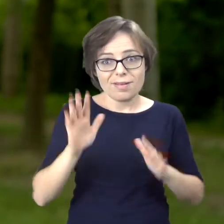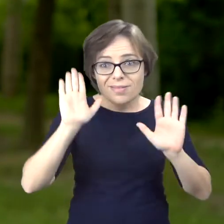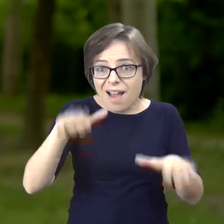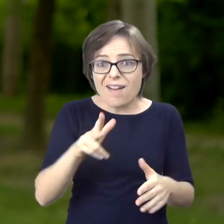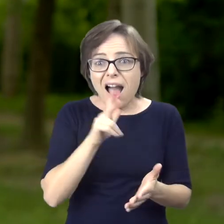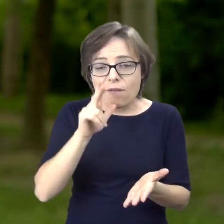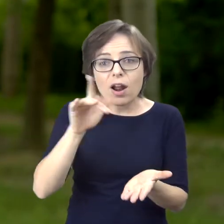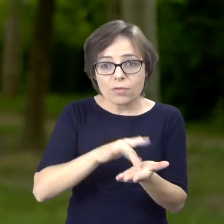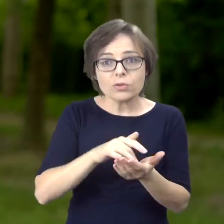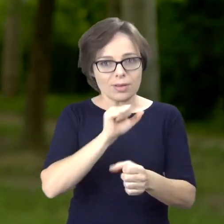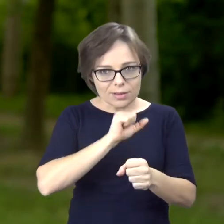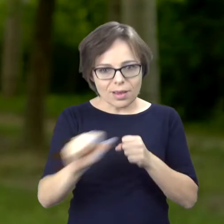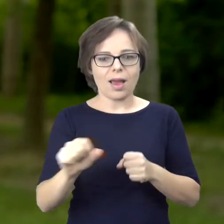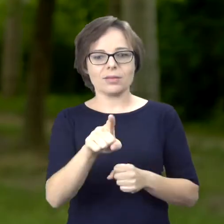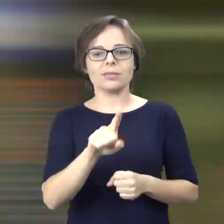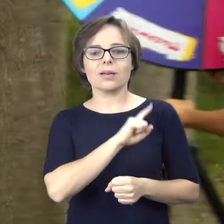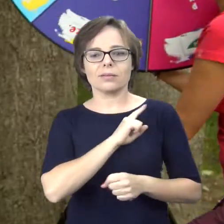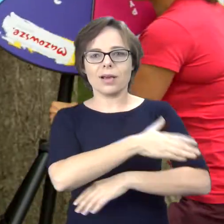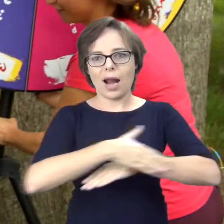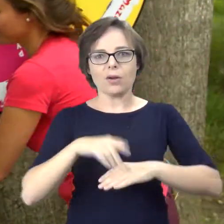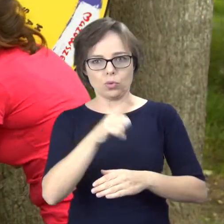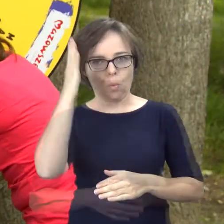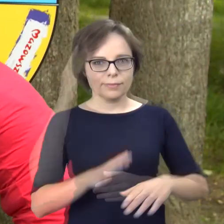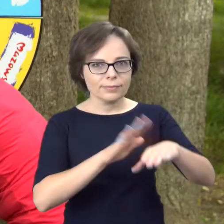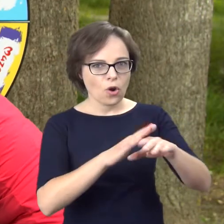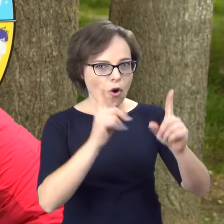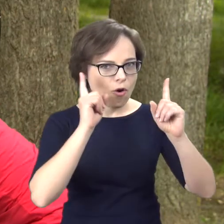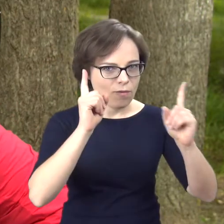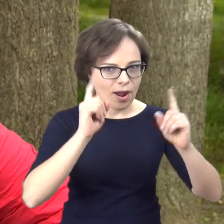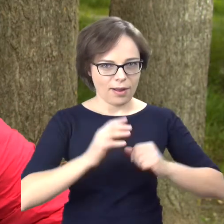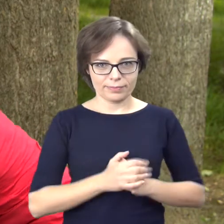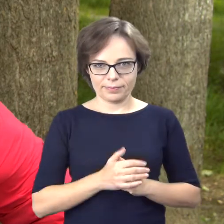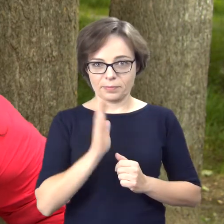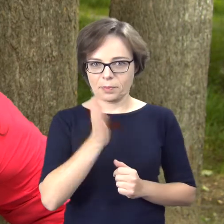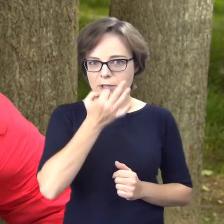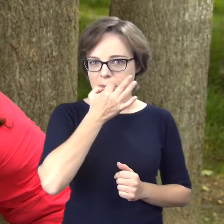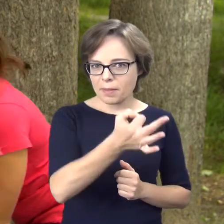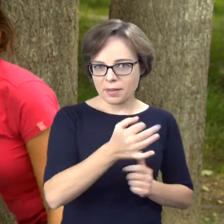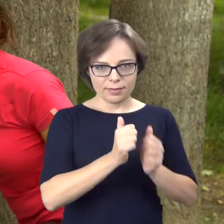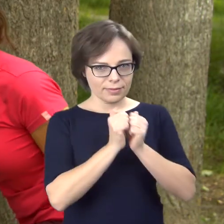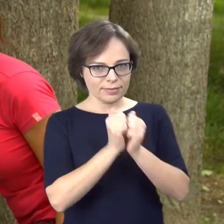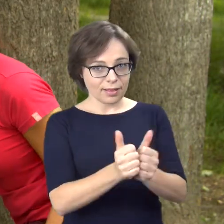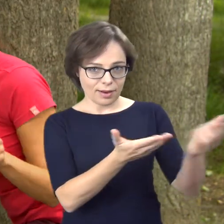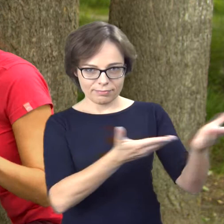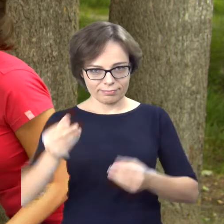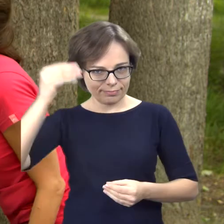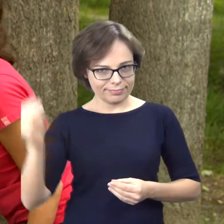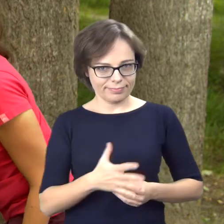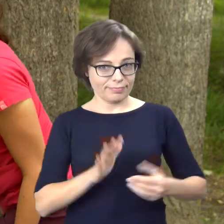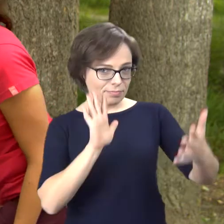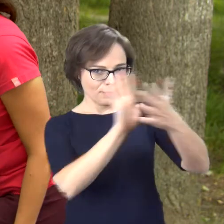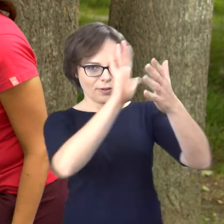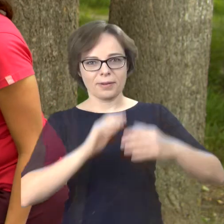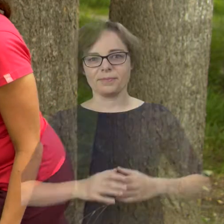Afryki są celnicy, którzy mówią po polsku. Uwaga, Wojtek, pytanie, zadanie, siła marzeń. To jest twoje 5